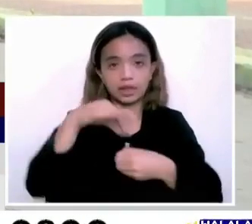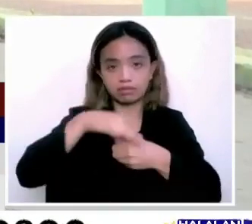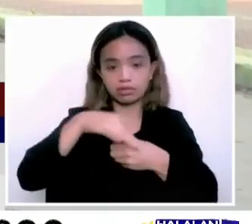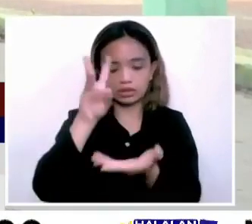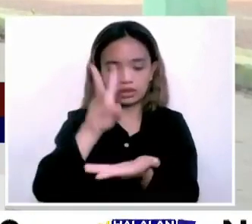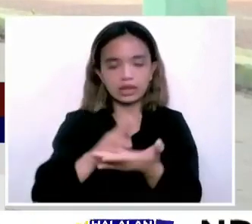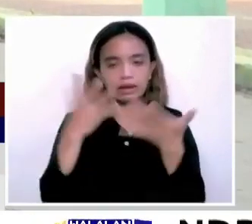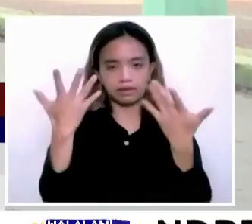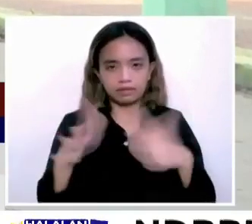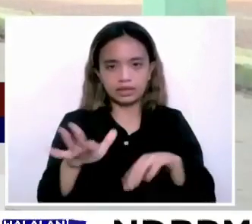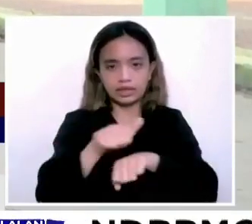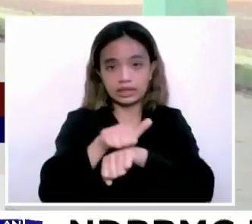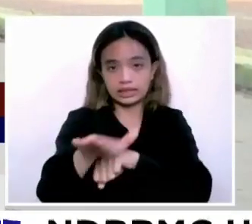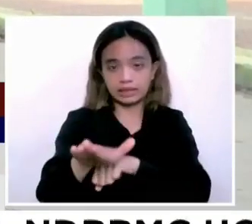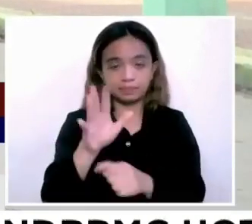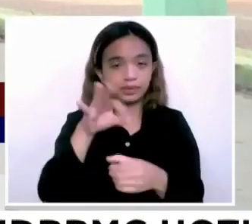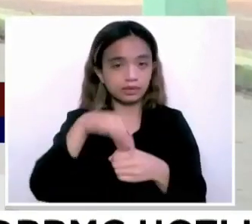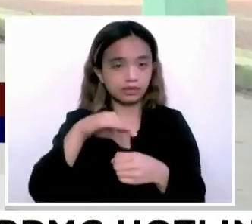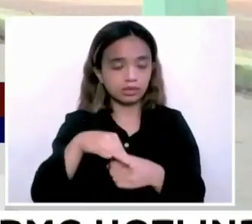mga boto, Henry. Kaya